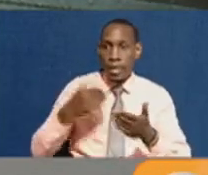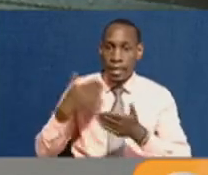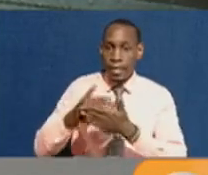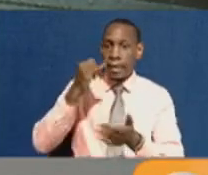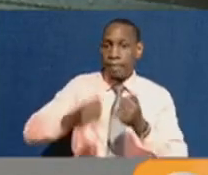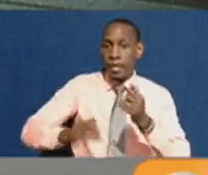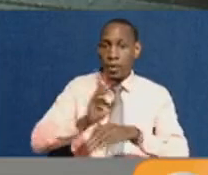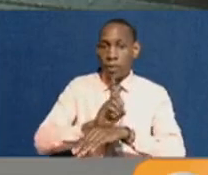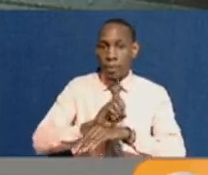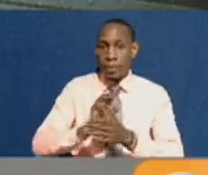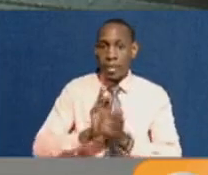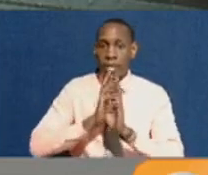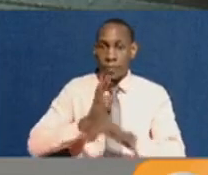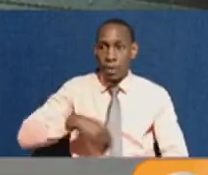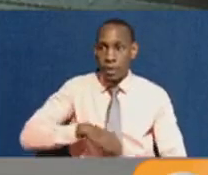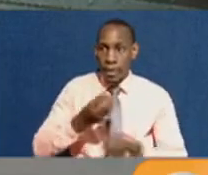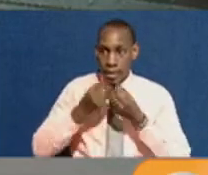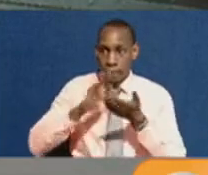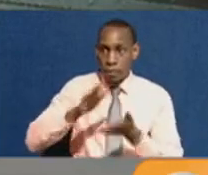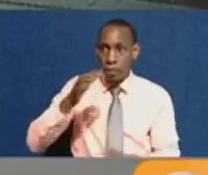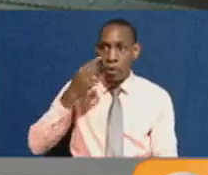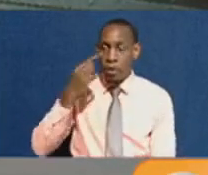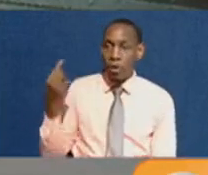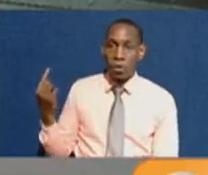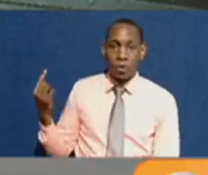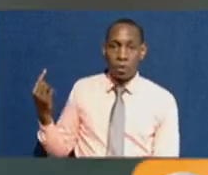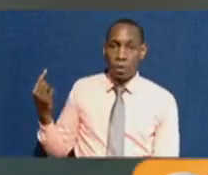mwisho. Mashirima Kapombe anaarifu.